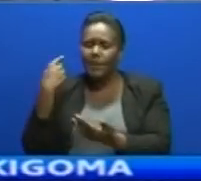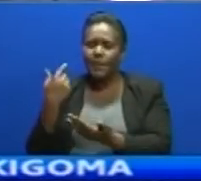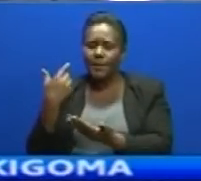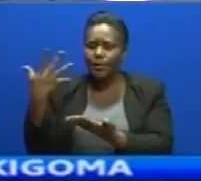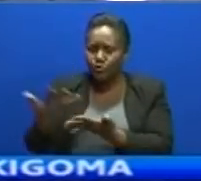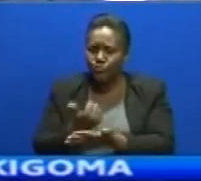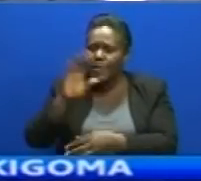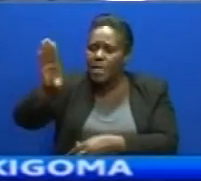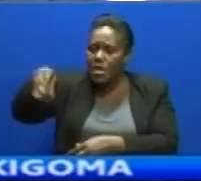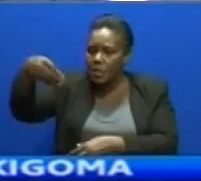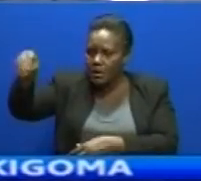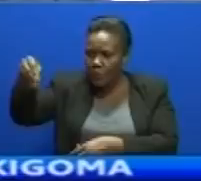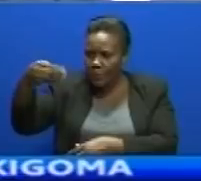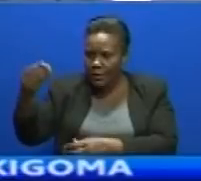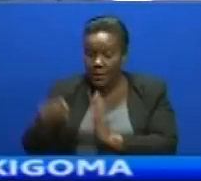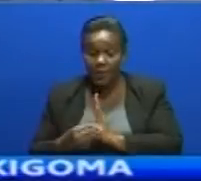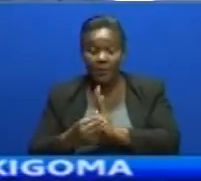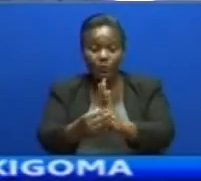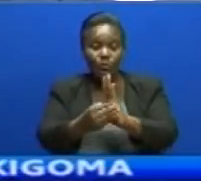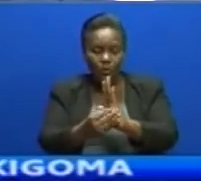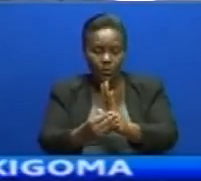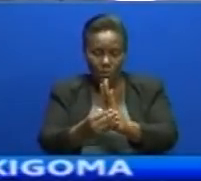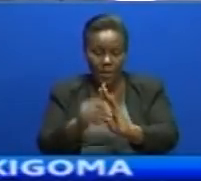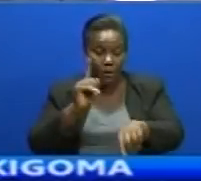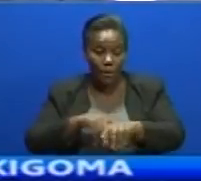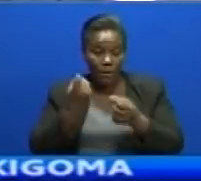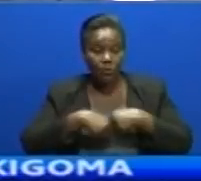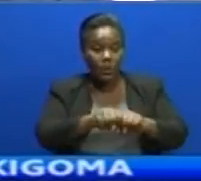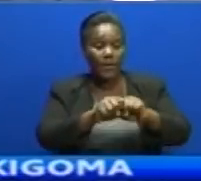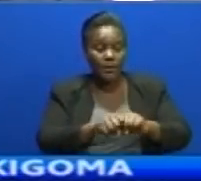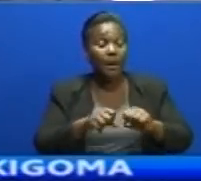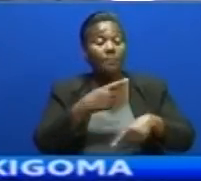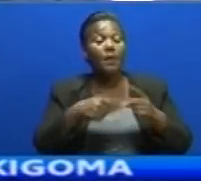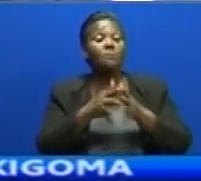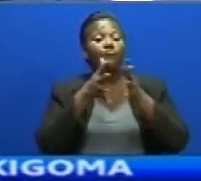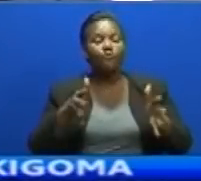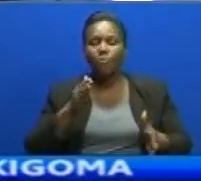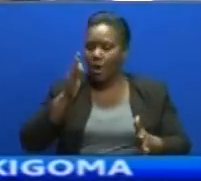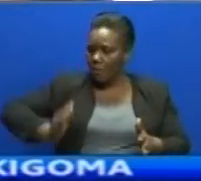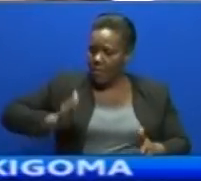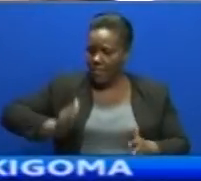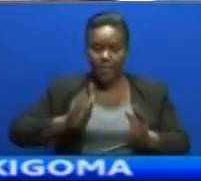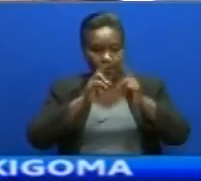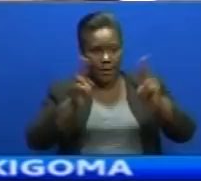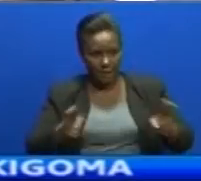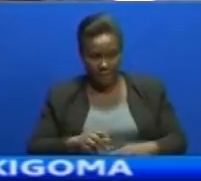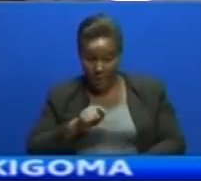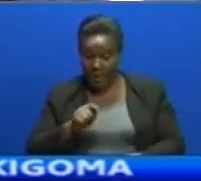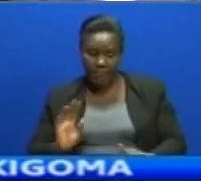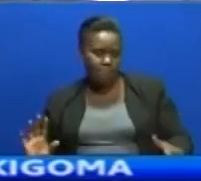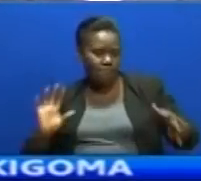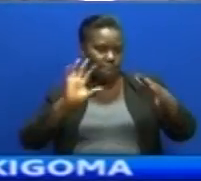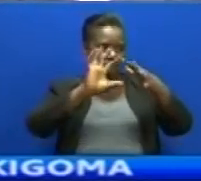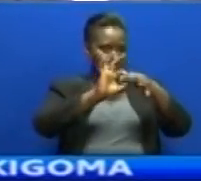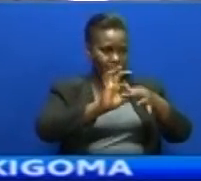inatuongoza katika utekelezaji wa huu mradi mkubwa wa SGR utakaounganisha bandari ya Dar es Salaam